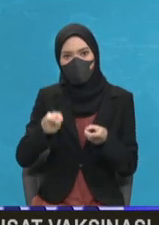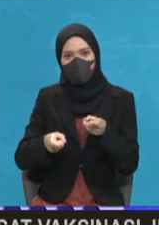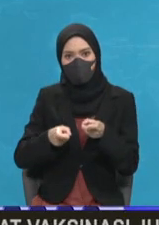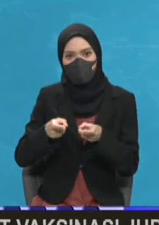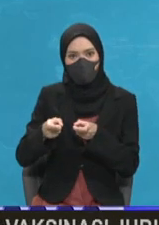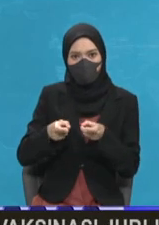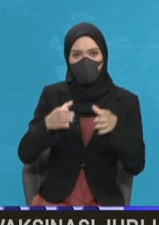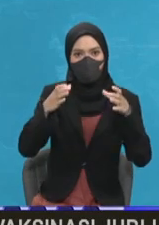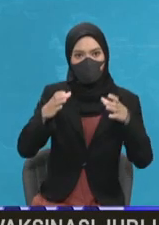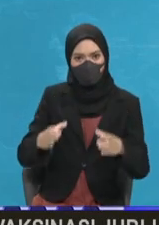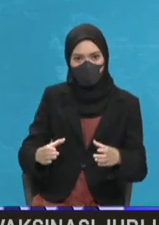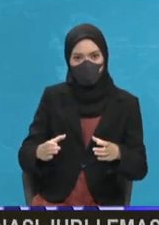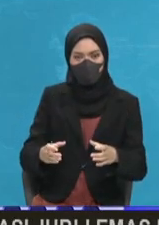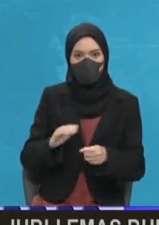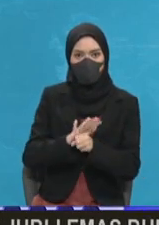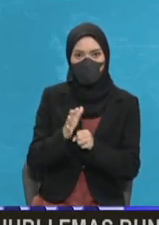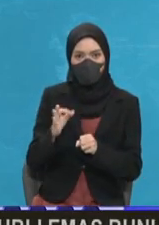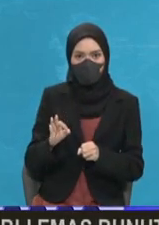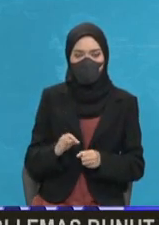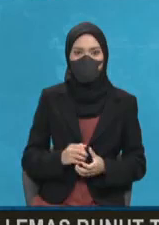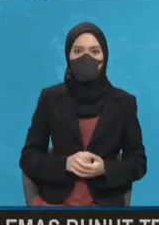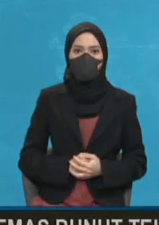naintin di negara Brunei Darussalam